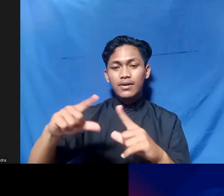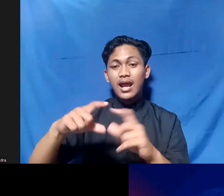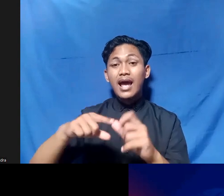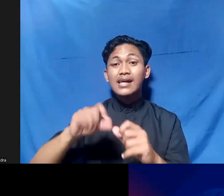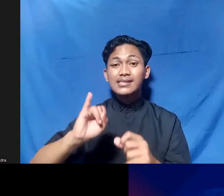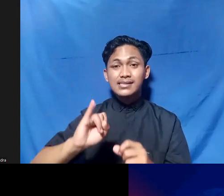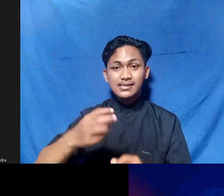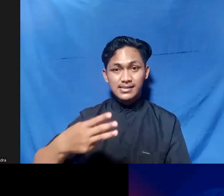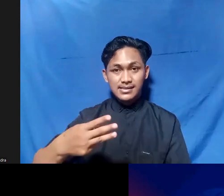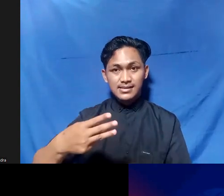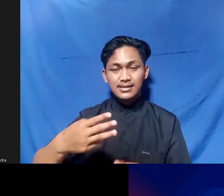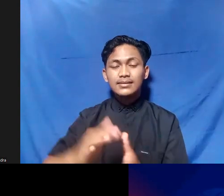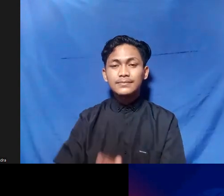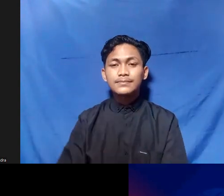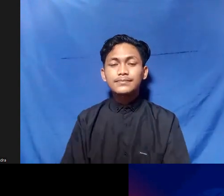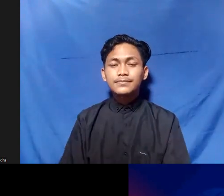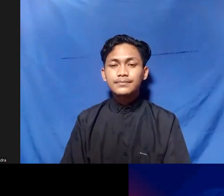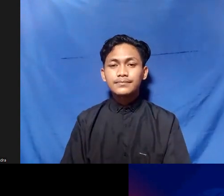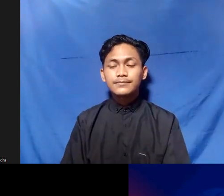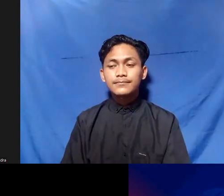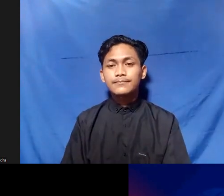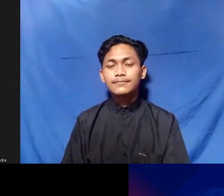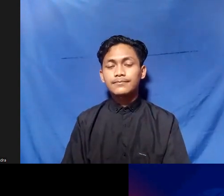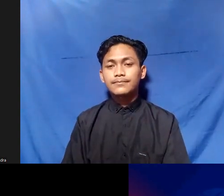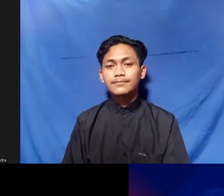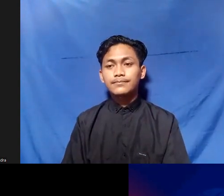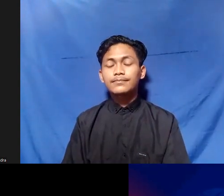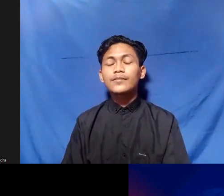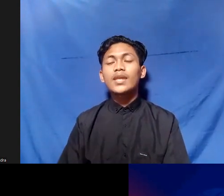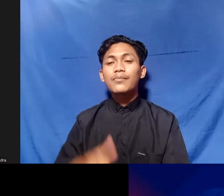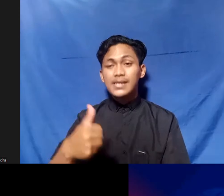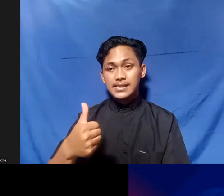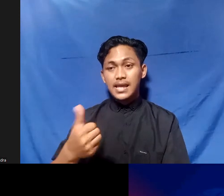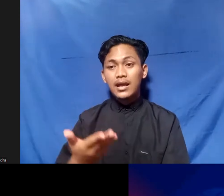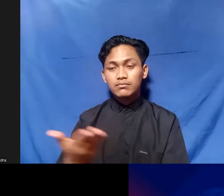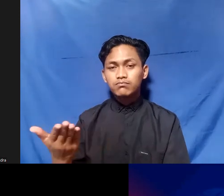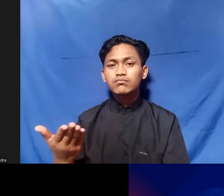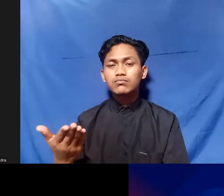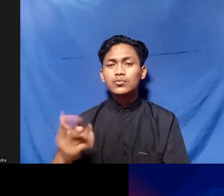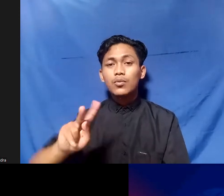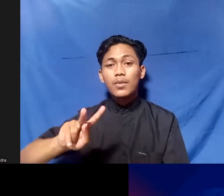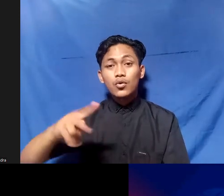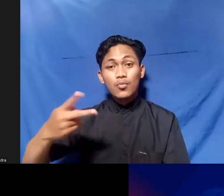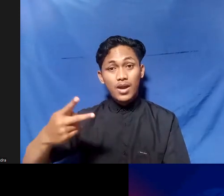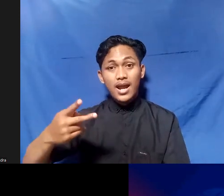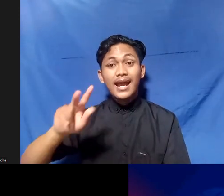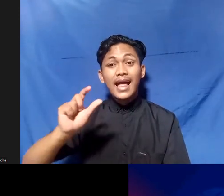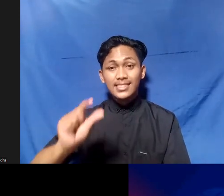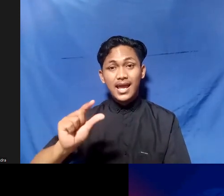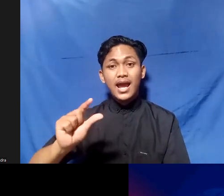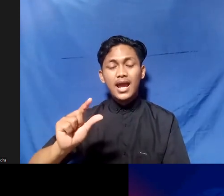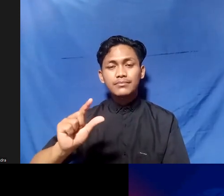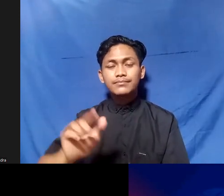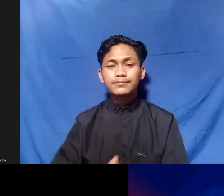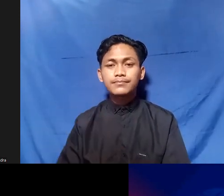Mas tulis Nanti bisa diparafrase ada banyak tool Gratisan ya di internet kalau itu kalau Mas Ilham